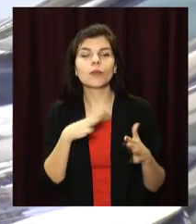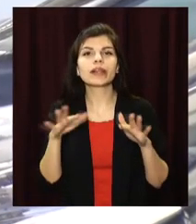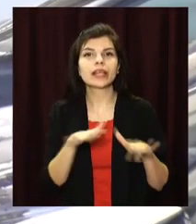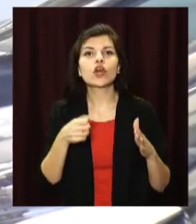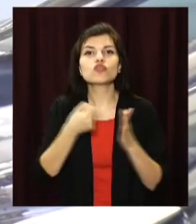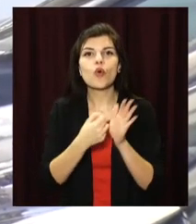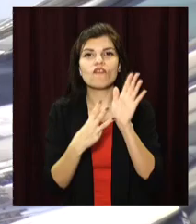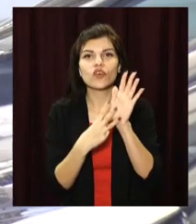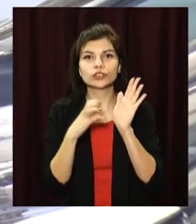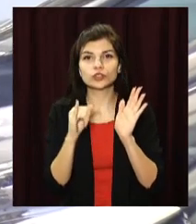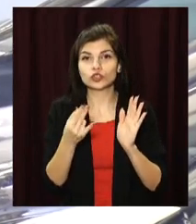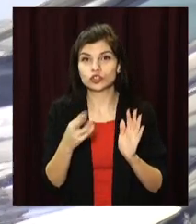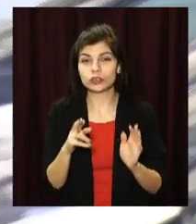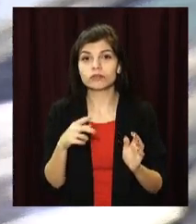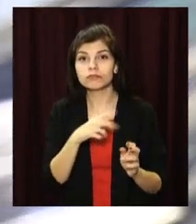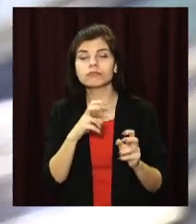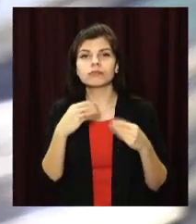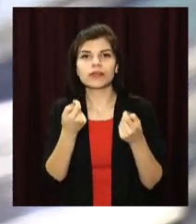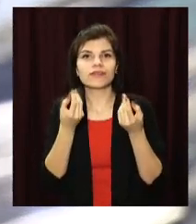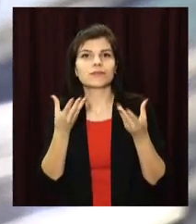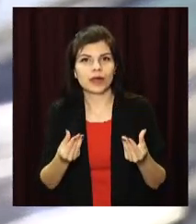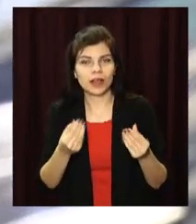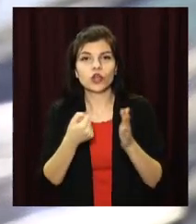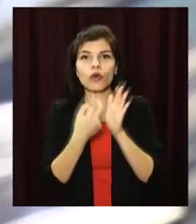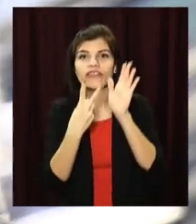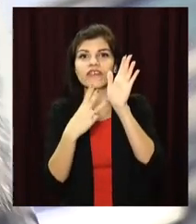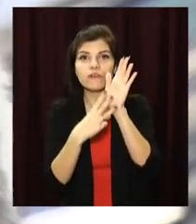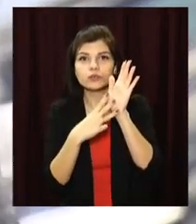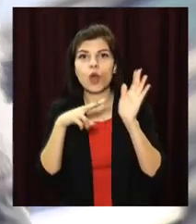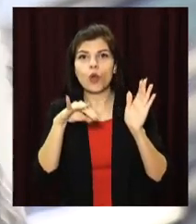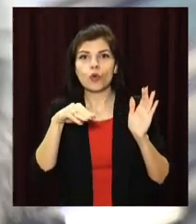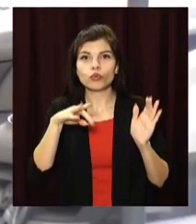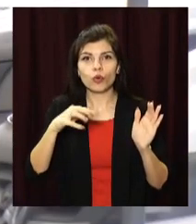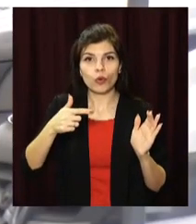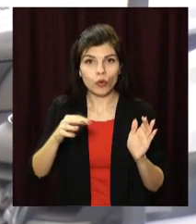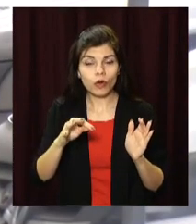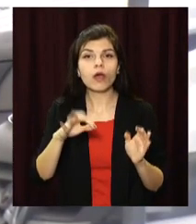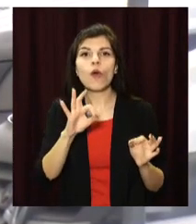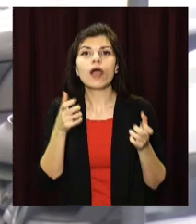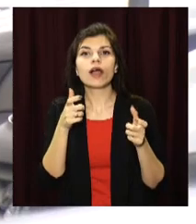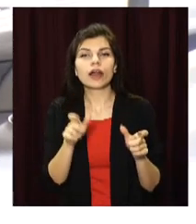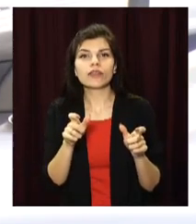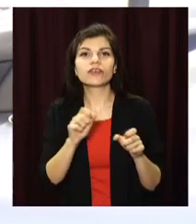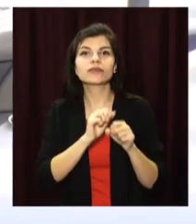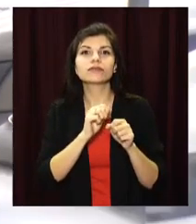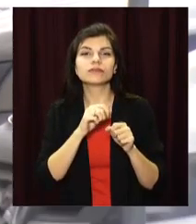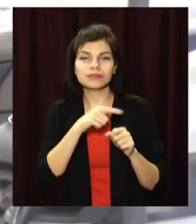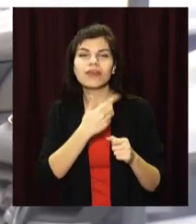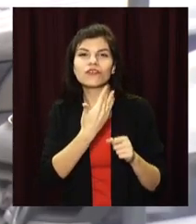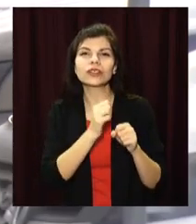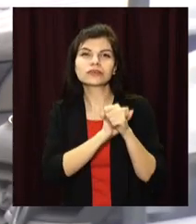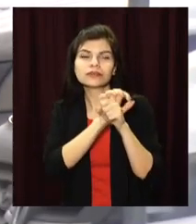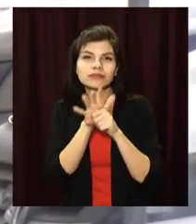до 8 січня. Адаптивний карантин подовжили до 28 лютого. Щодо коронавірусної статистики, то за попередню добу